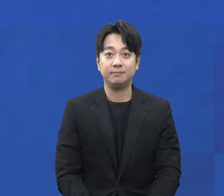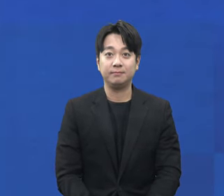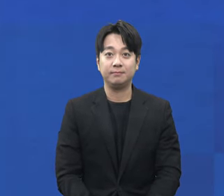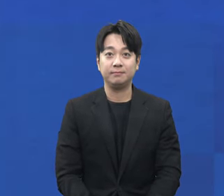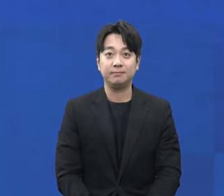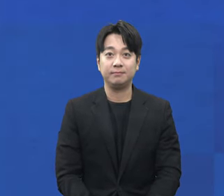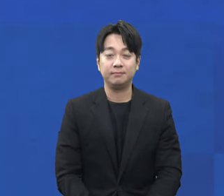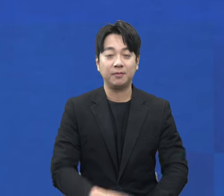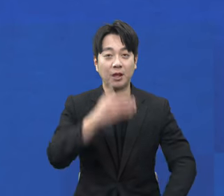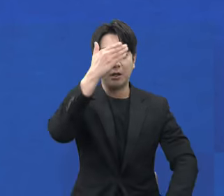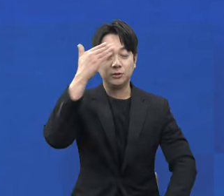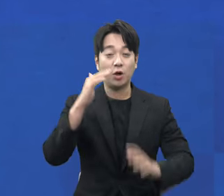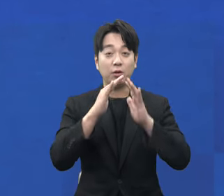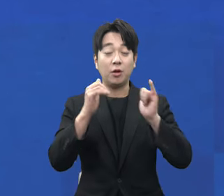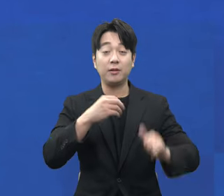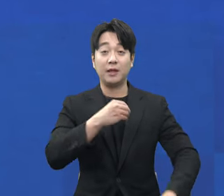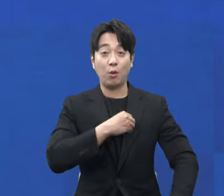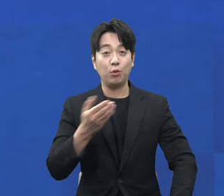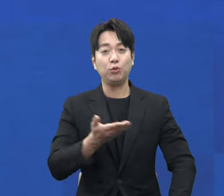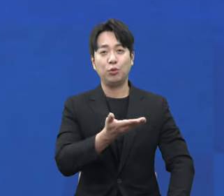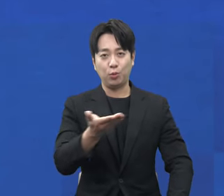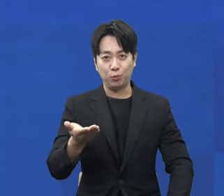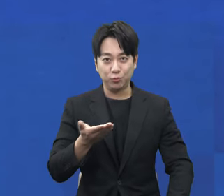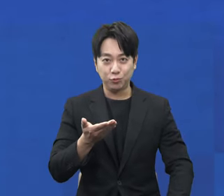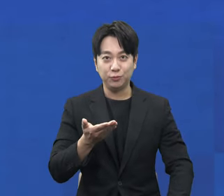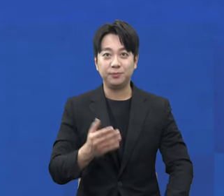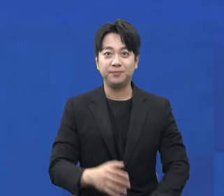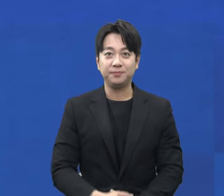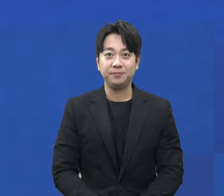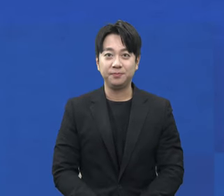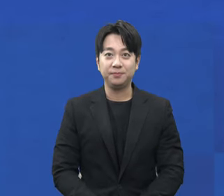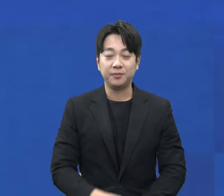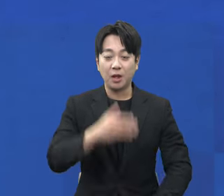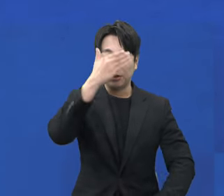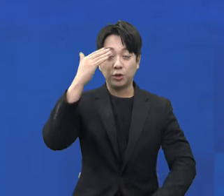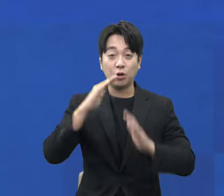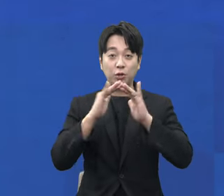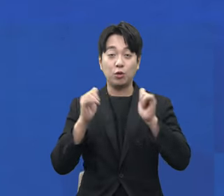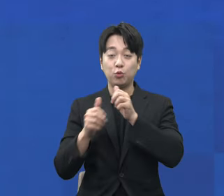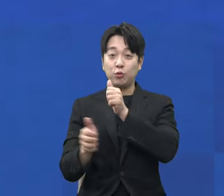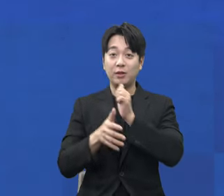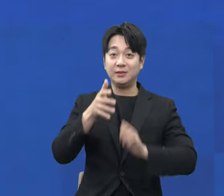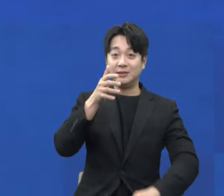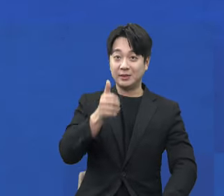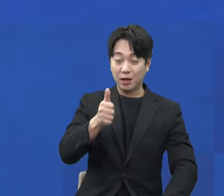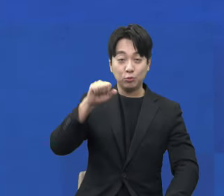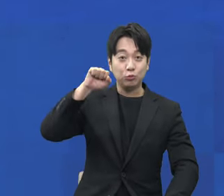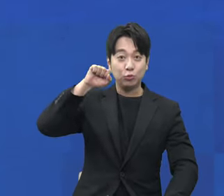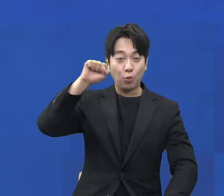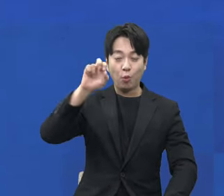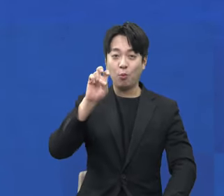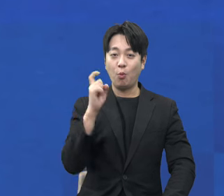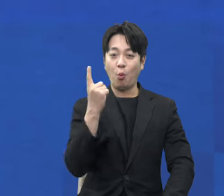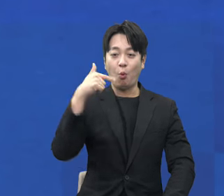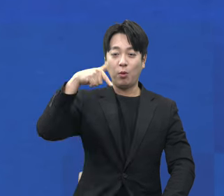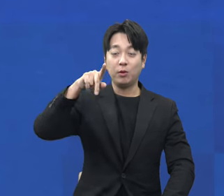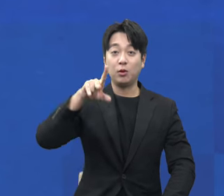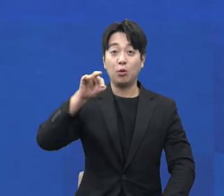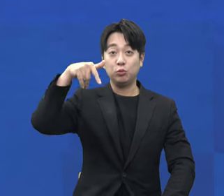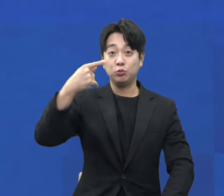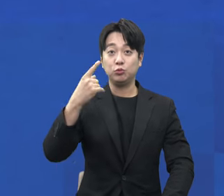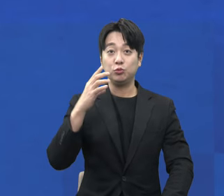존경하는 청년 당원 동지 여러분, 더불어민주당 전국 청년위원장 후보 기호 1번 모경정입니다. 청원 당원